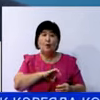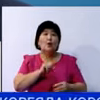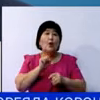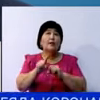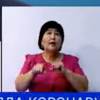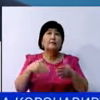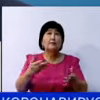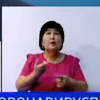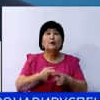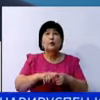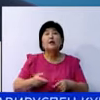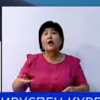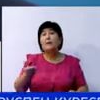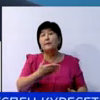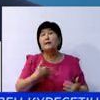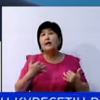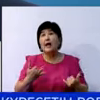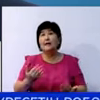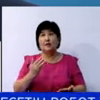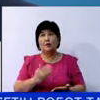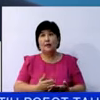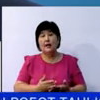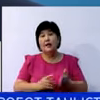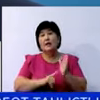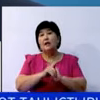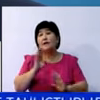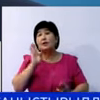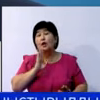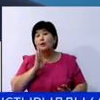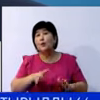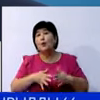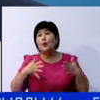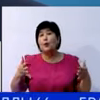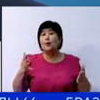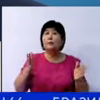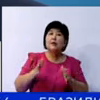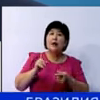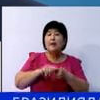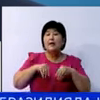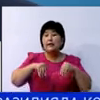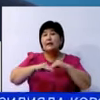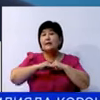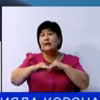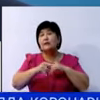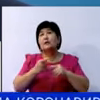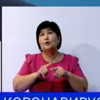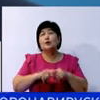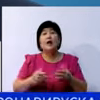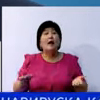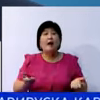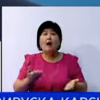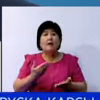берді. Сондықтан енді бізде қазіргі бар келіп атқан судың көлеміне байланысты мына енді егілген егісті соны қалайда